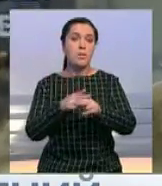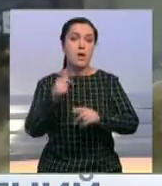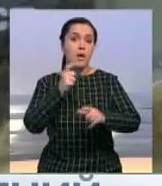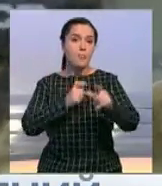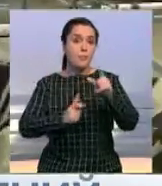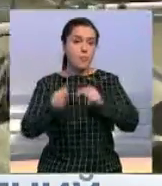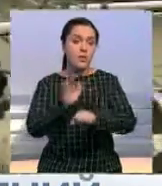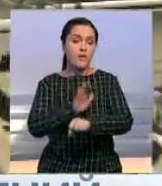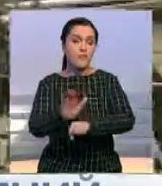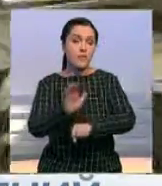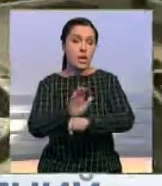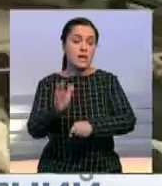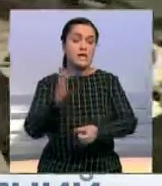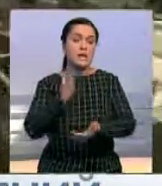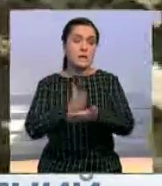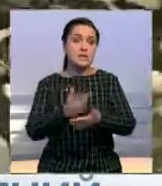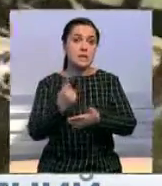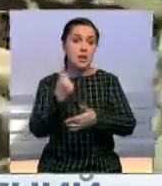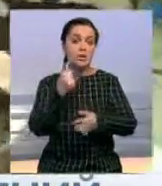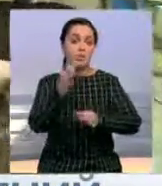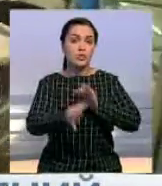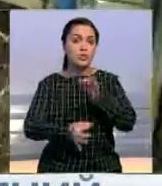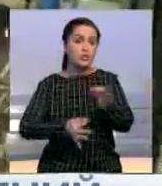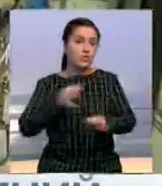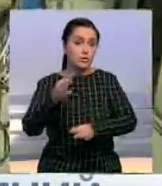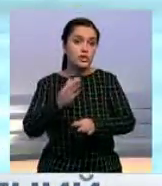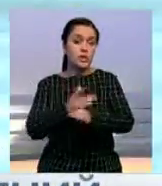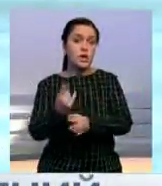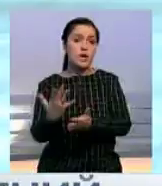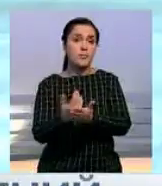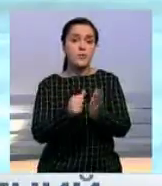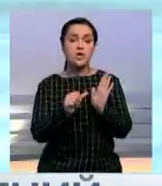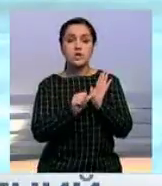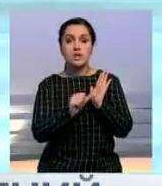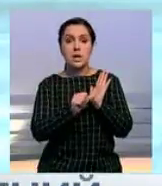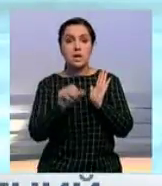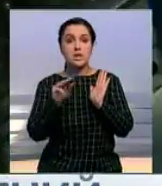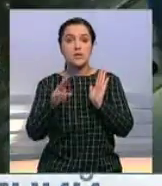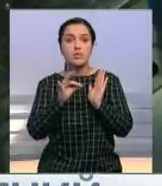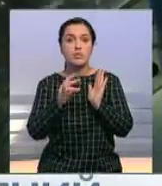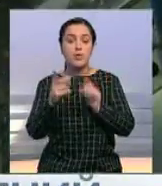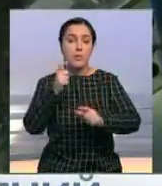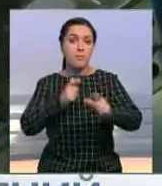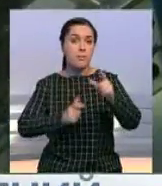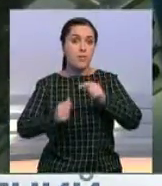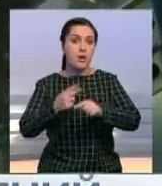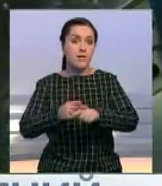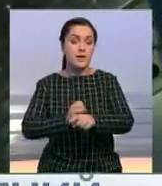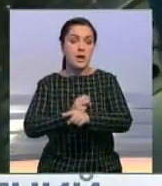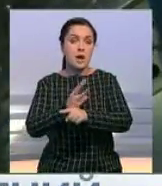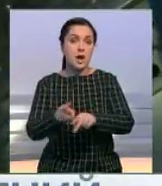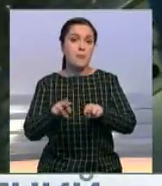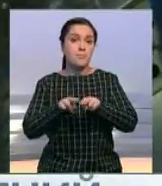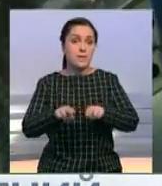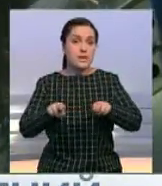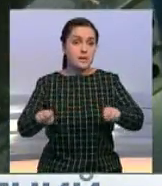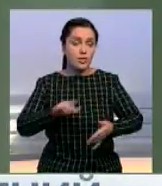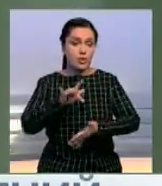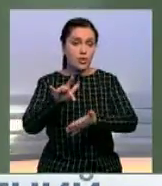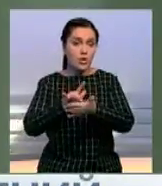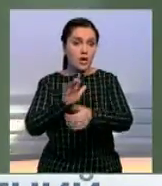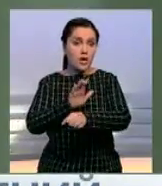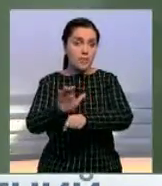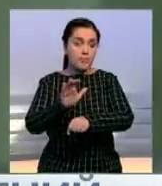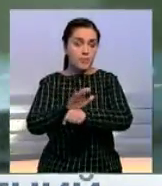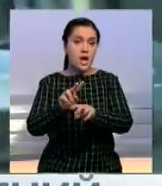молочное производство. Только за одни сутки на предприятии получают 60 тонн молока. Продукция обеспечивают Петропавловск, Астану и